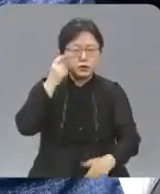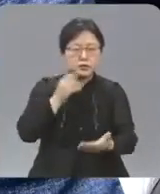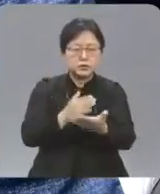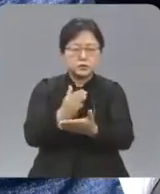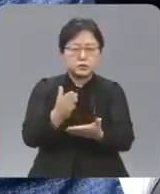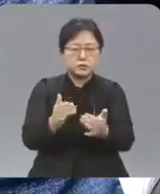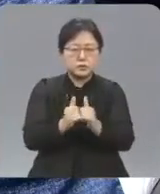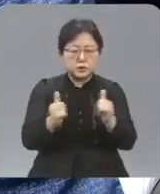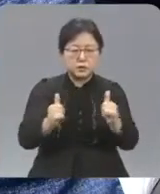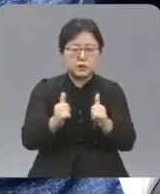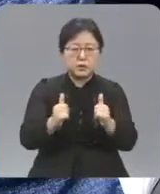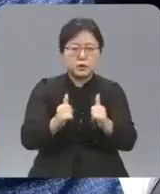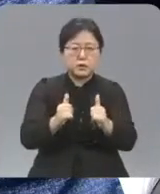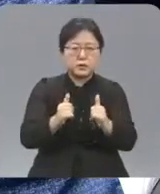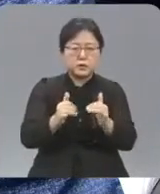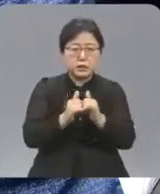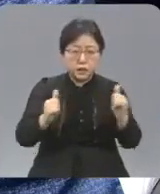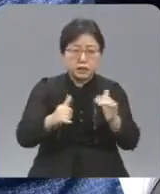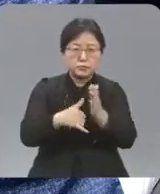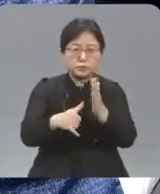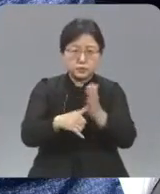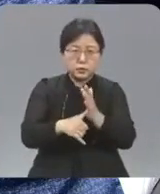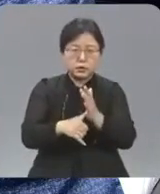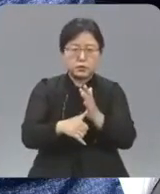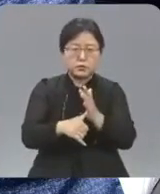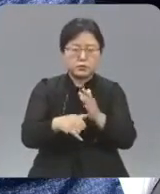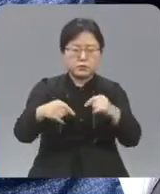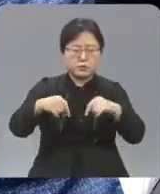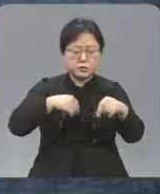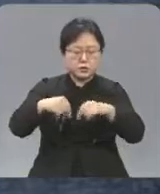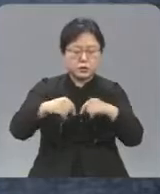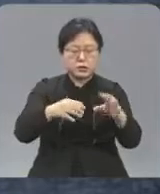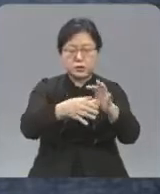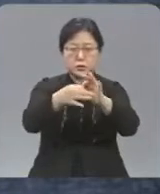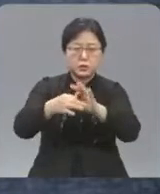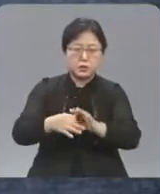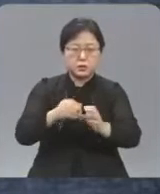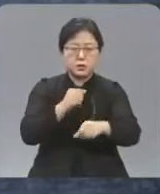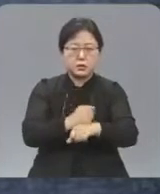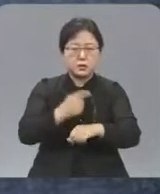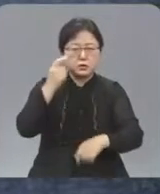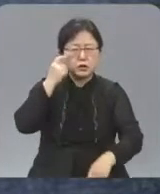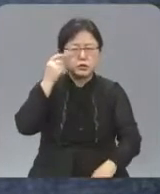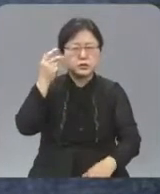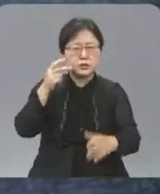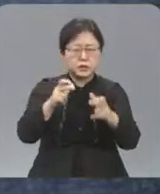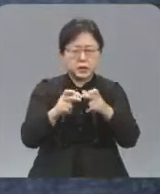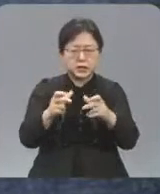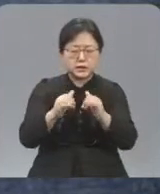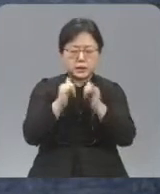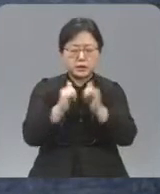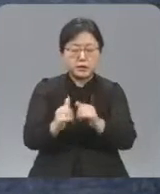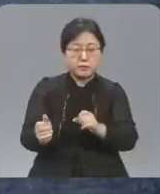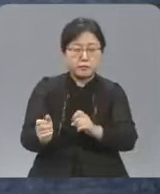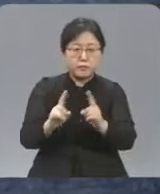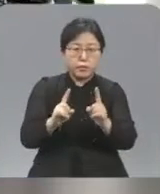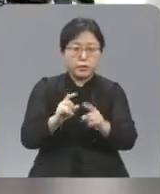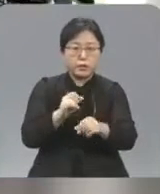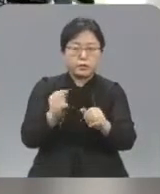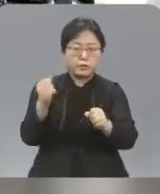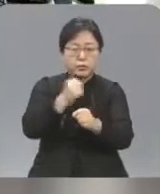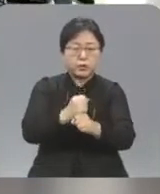전문 인력 등 다양한 인적, 물적 자원과 정책적 인프라를 연계해 정신장애인의 사회복귀 지원과